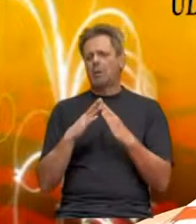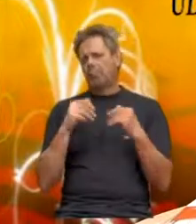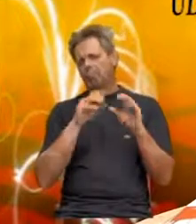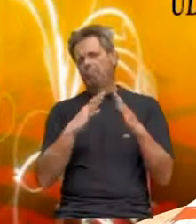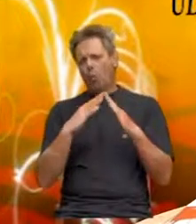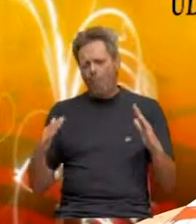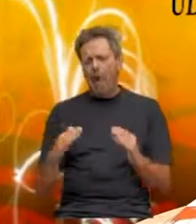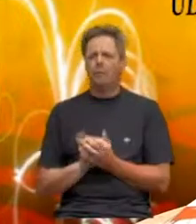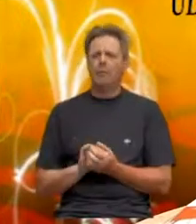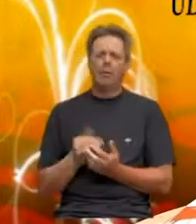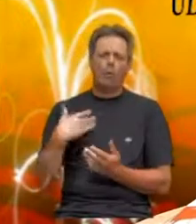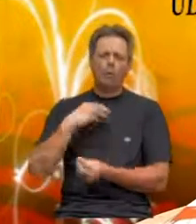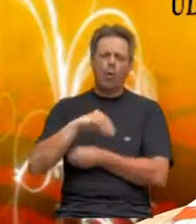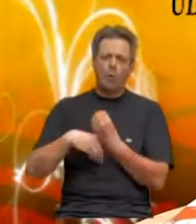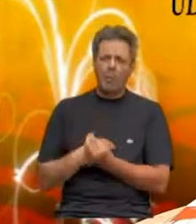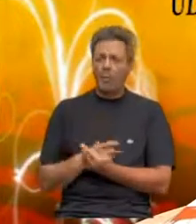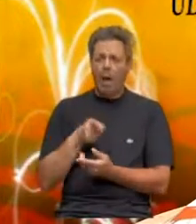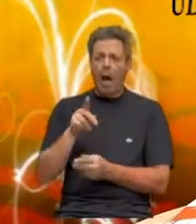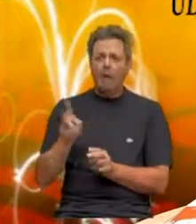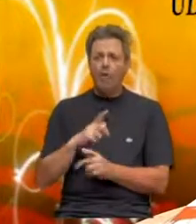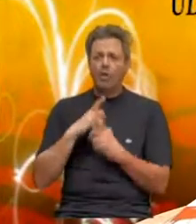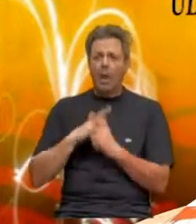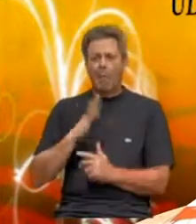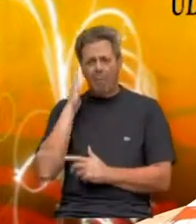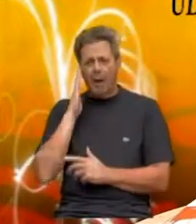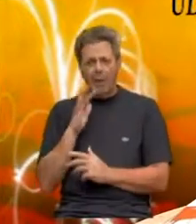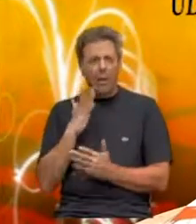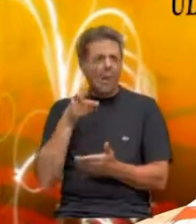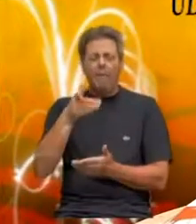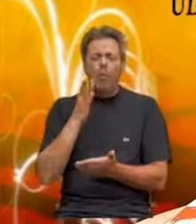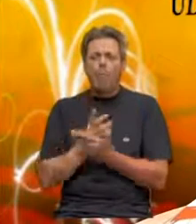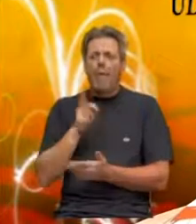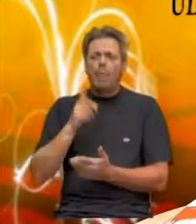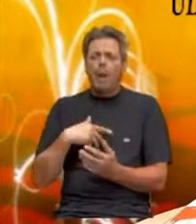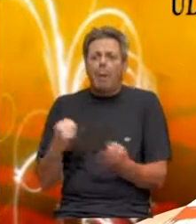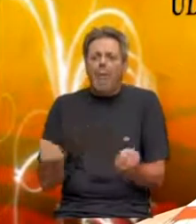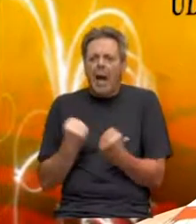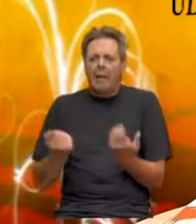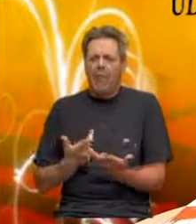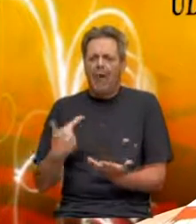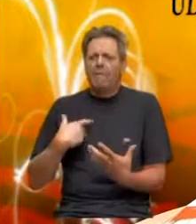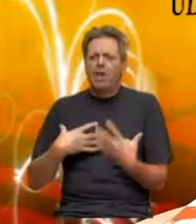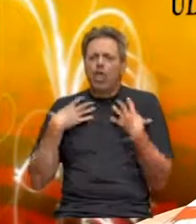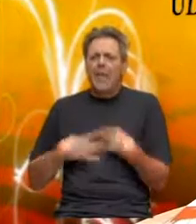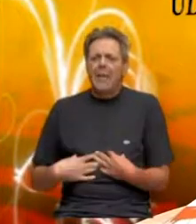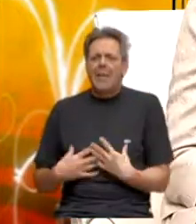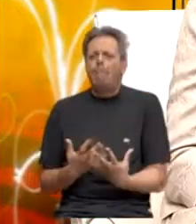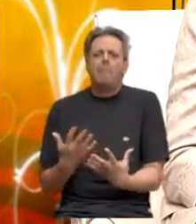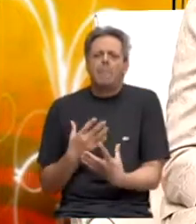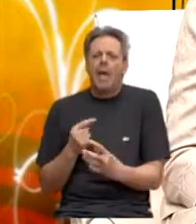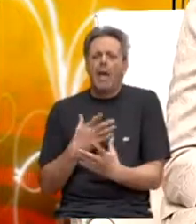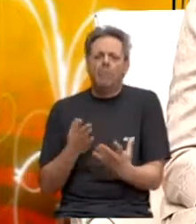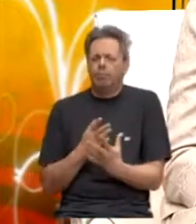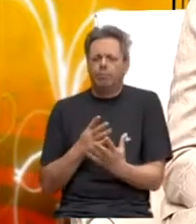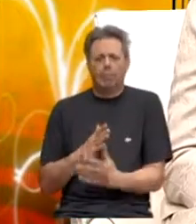obitelji sve, vi ne možete na miru ni spavati. Vi uvijek morate biti ono aktivni. aktivna, vaš cijeli organizam nema odmora. Spavate na pola